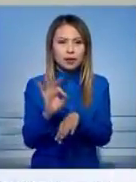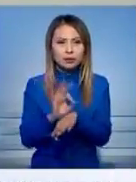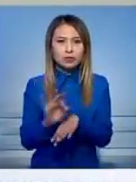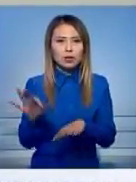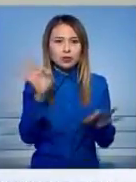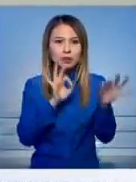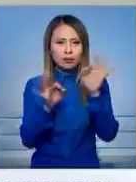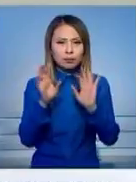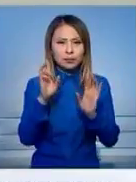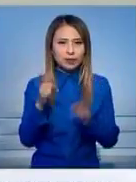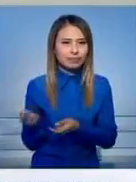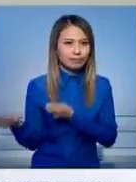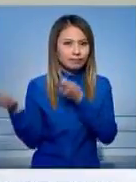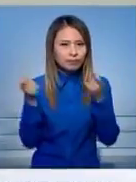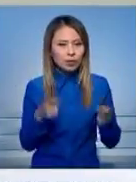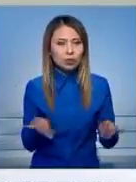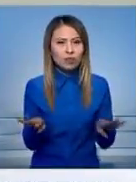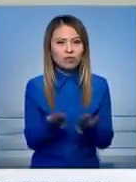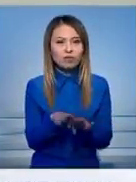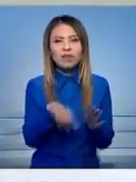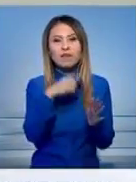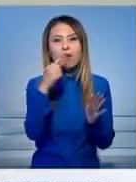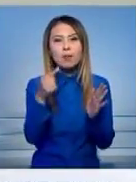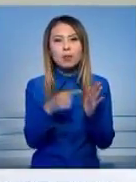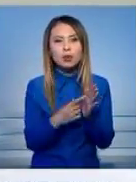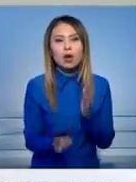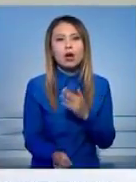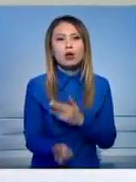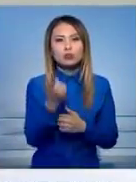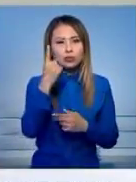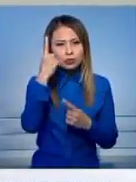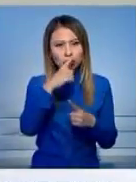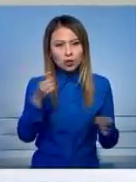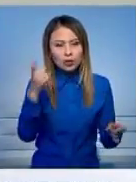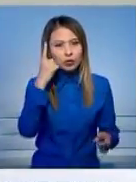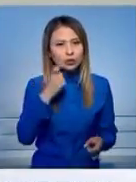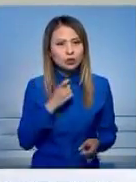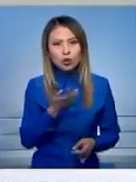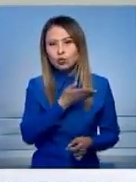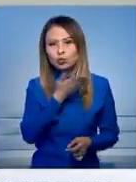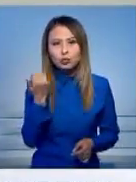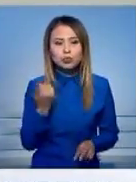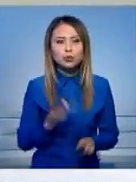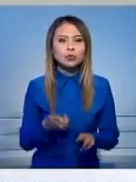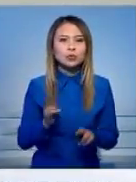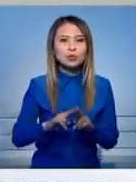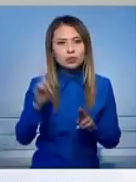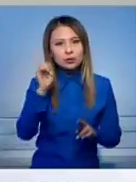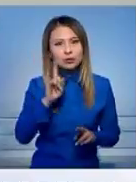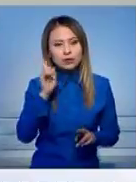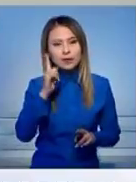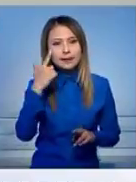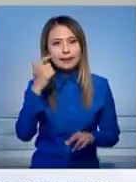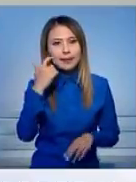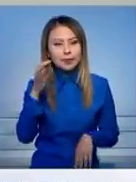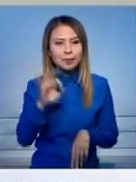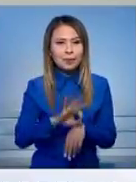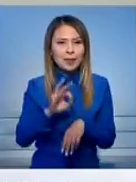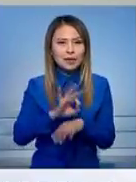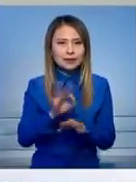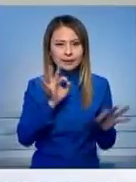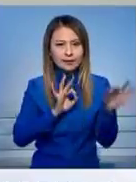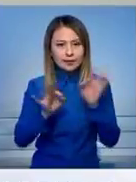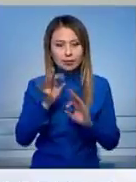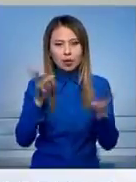дәрі-дәрмек жеткізілер еді. Енді сұрақ, ондай мәлімет бізге неліктен айтылмай отыр? Мәселен, Астанада қант диабетіне қарсы